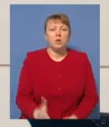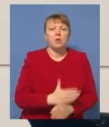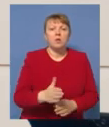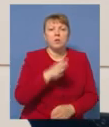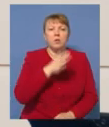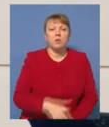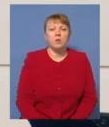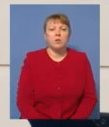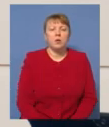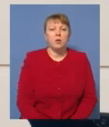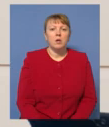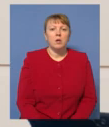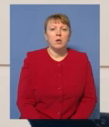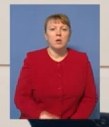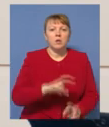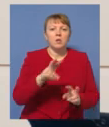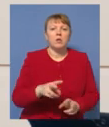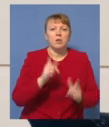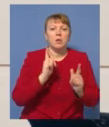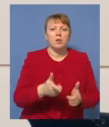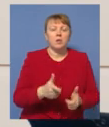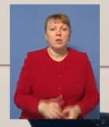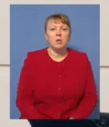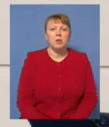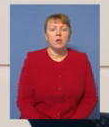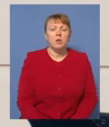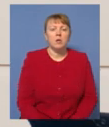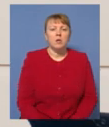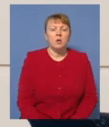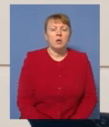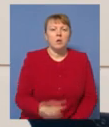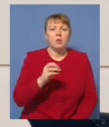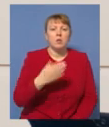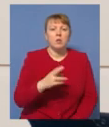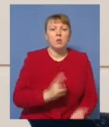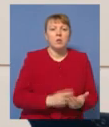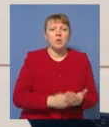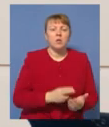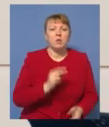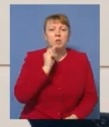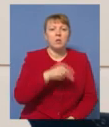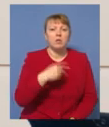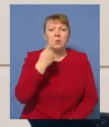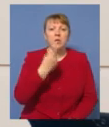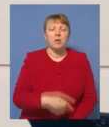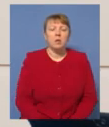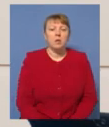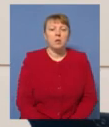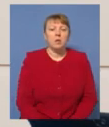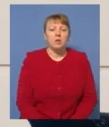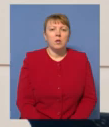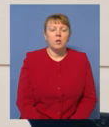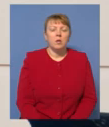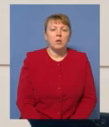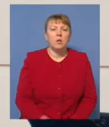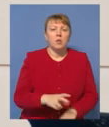время мы проверяем. Если мы согласны, да, имеются объективные доказательства причастности данного лица к уголовной